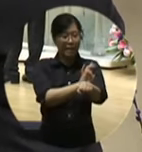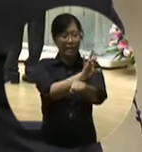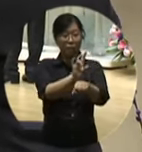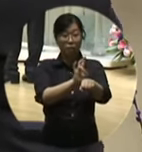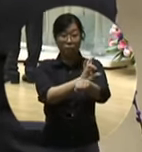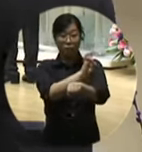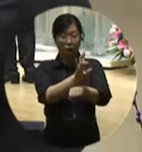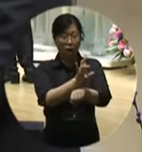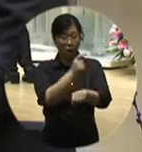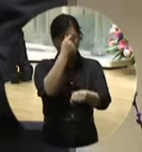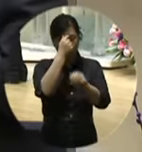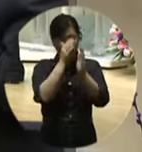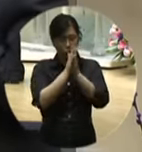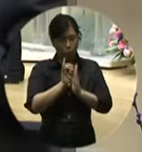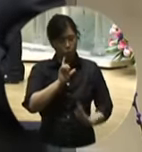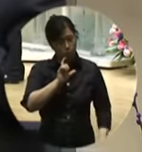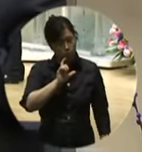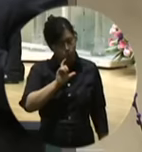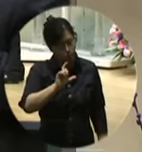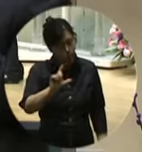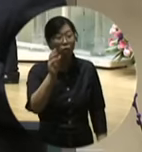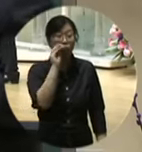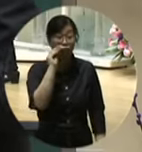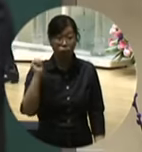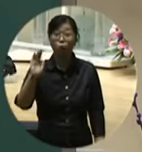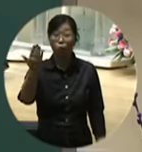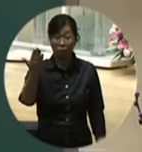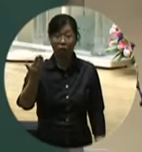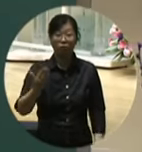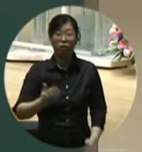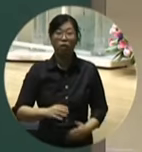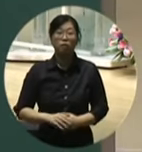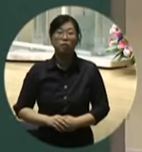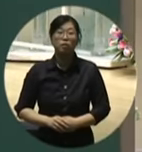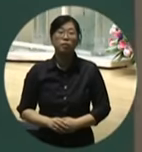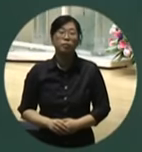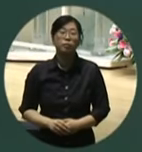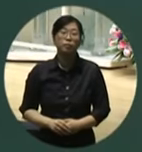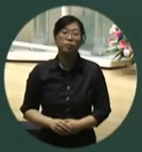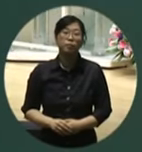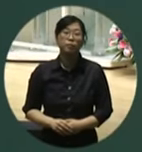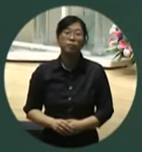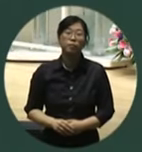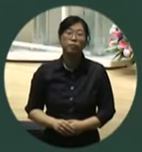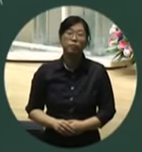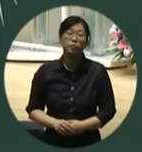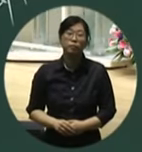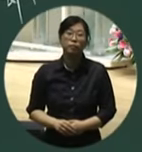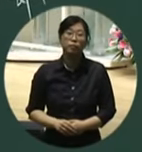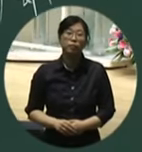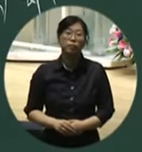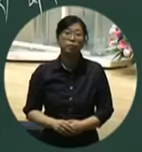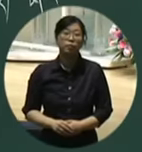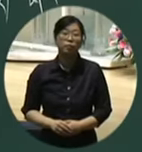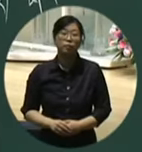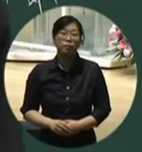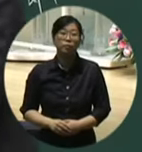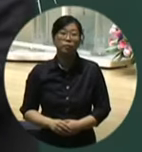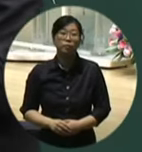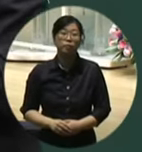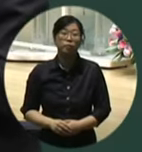24에 기도 응답 오기 시작했어요. So when I do that what kind of answers come? I was able to receive the answer of 24 hour prayer.